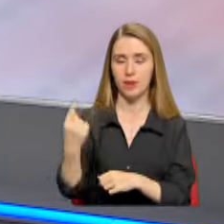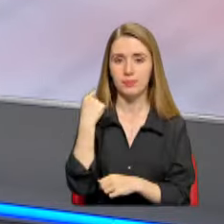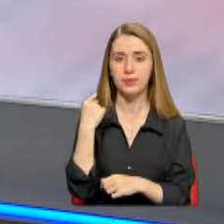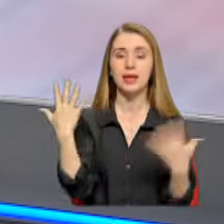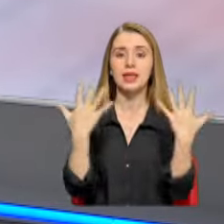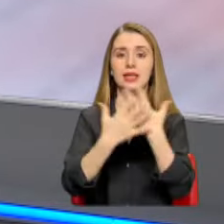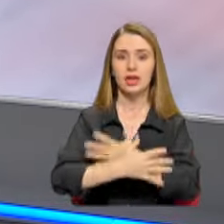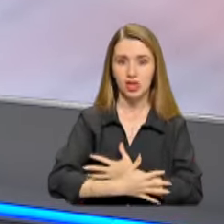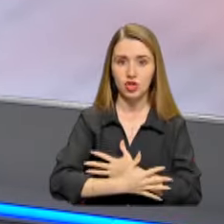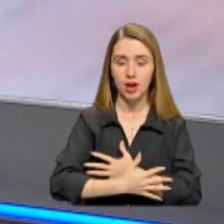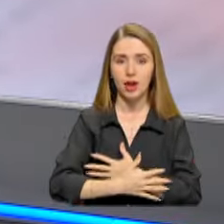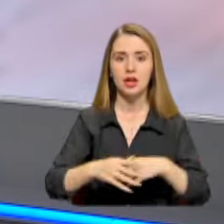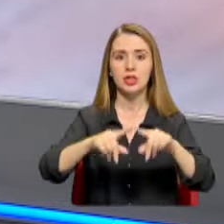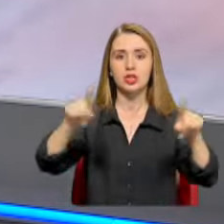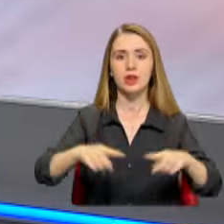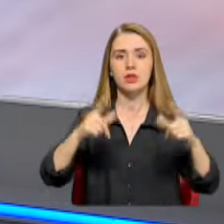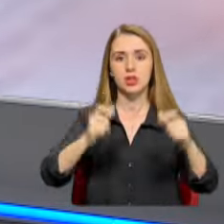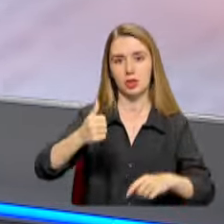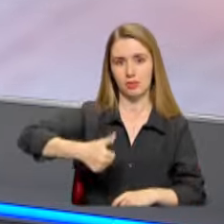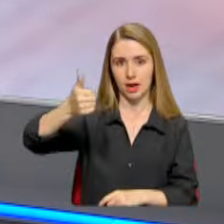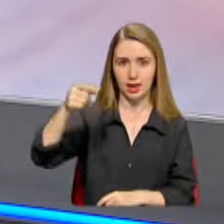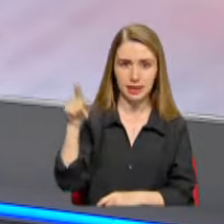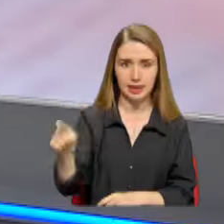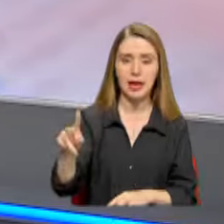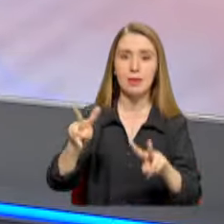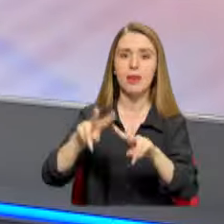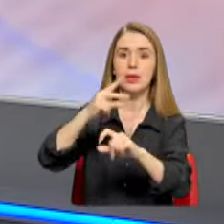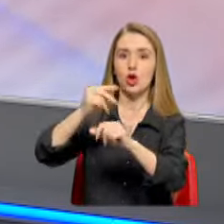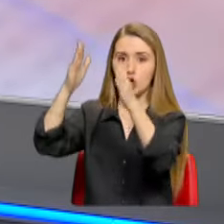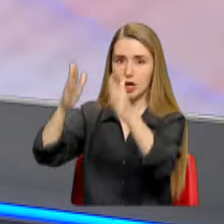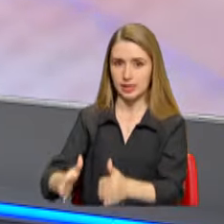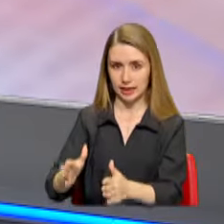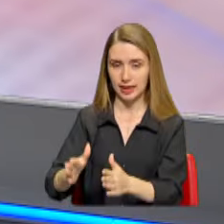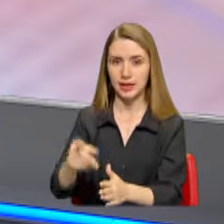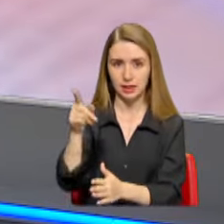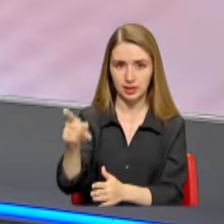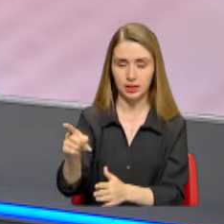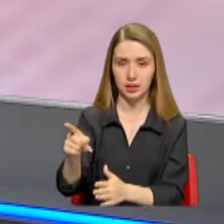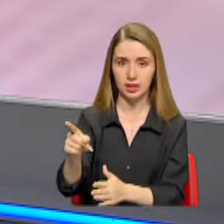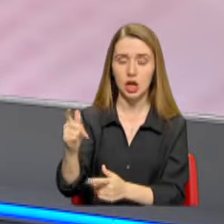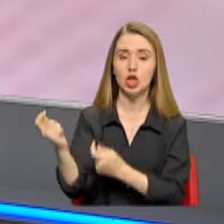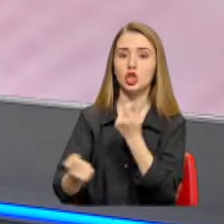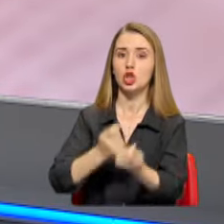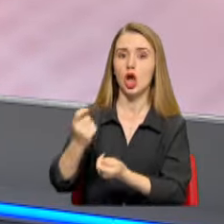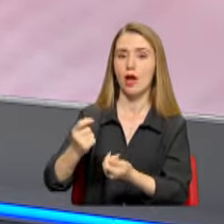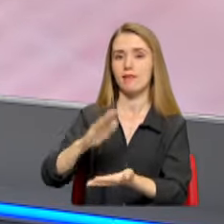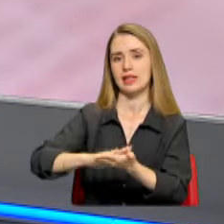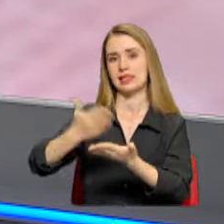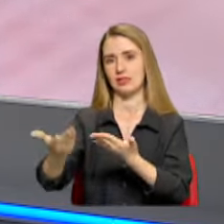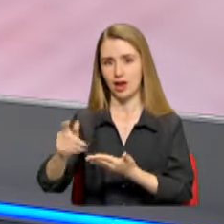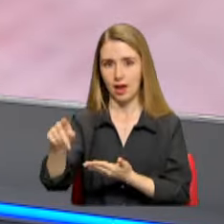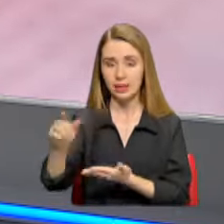gece saatleri itibariyle çevre ve şehircilik bakanı Mehmet özhaseki görevinden istifa